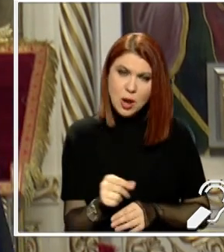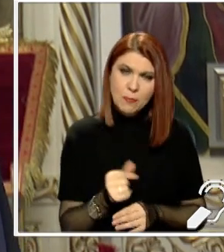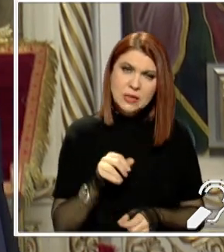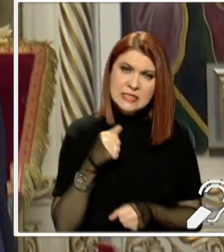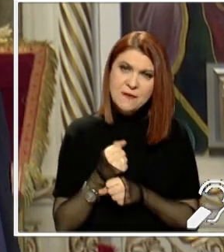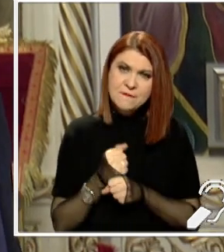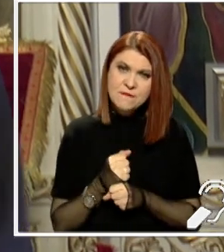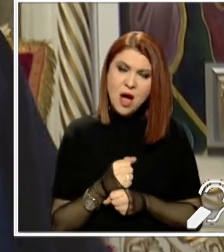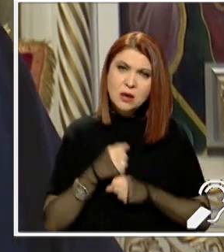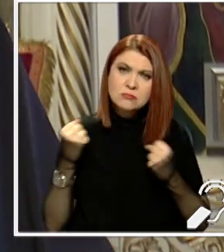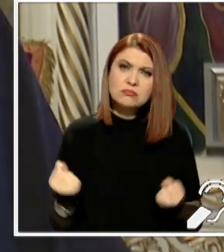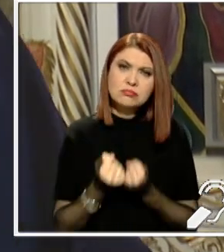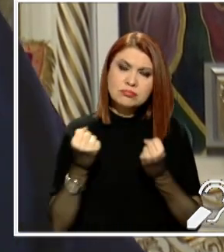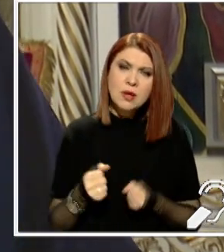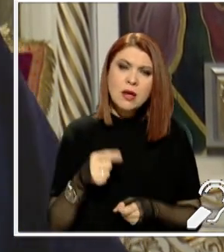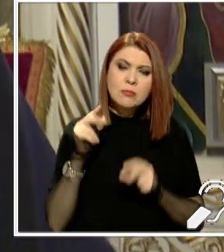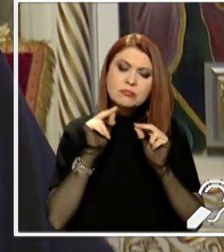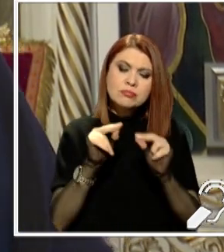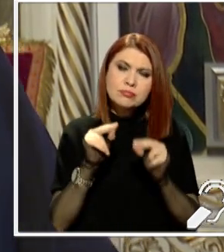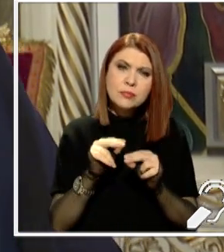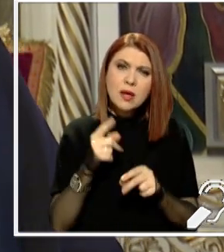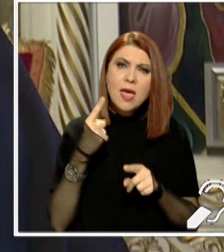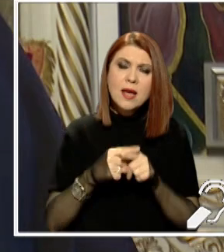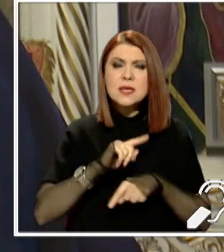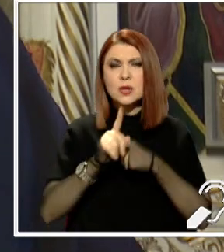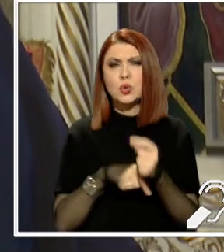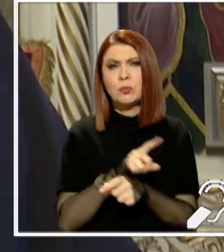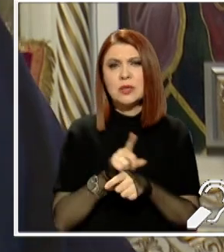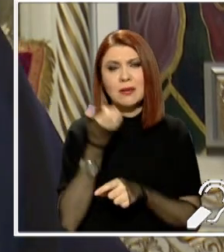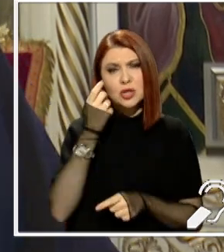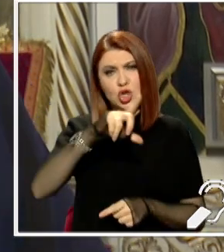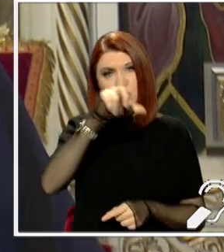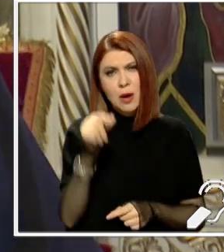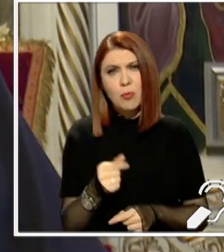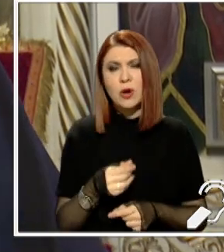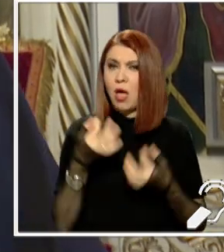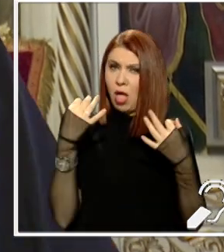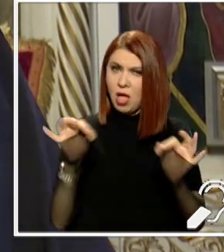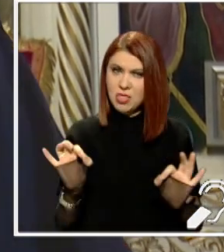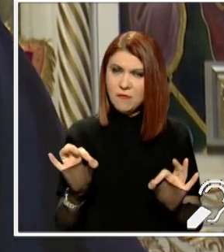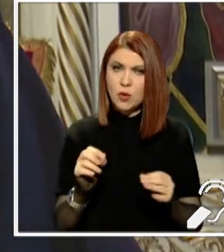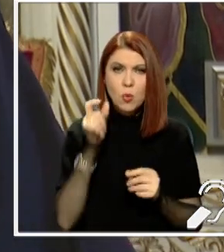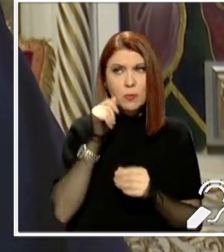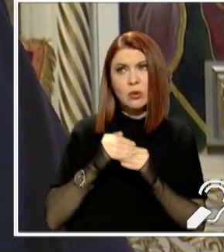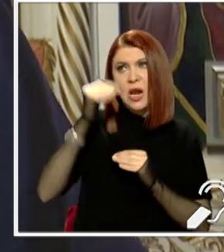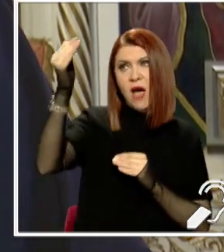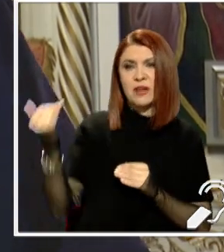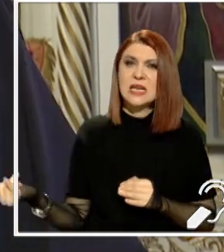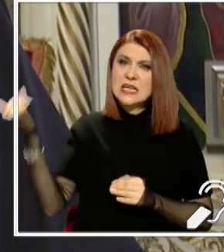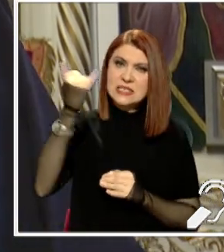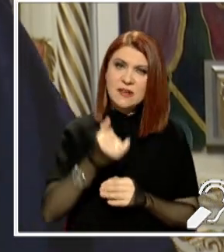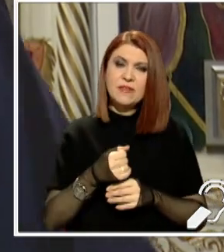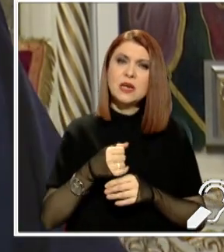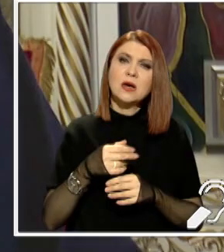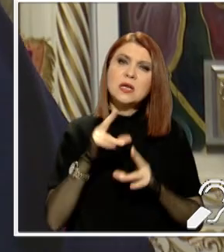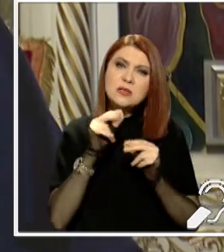facă misiuni. Era exact după timpul când Japonia a permis celor din afară să vină să facă misiuni,